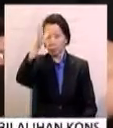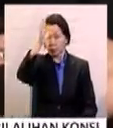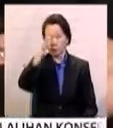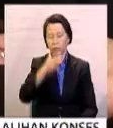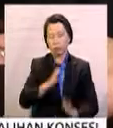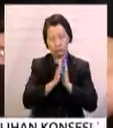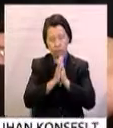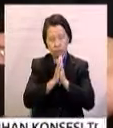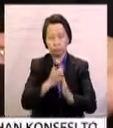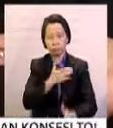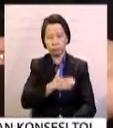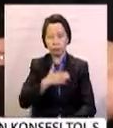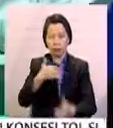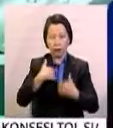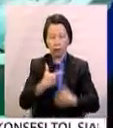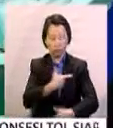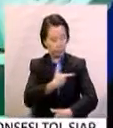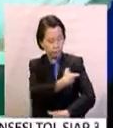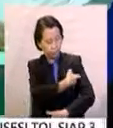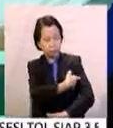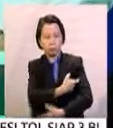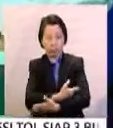eloklah kita ada vaccination.